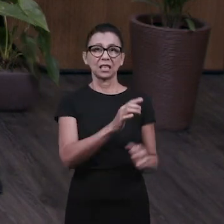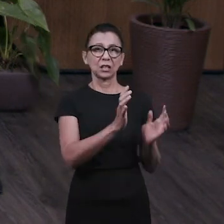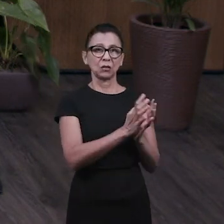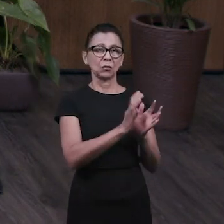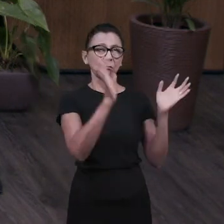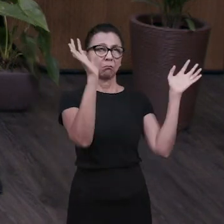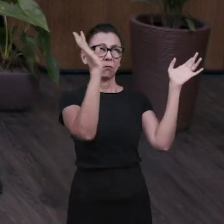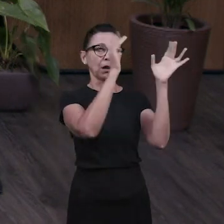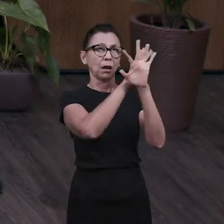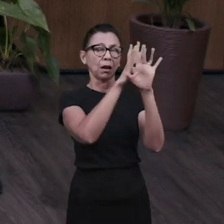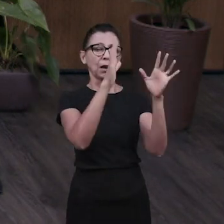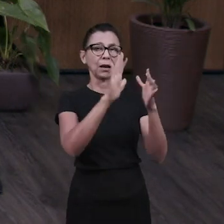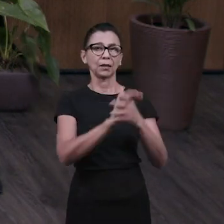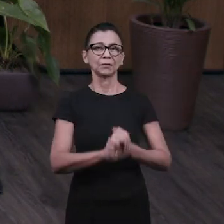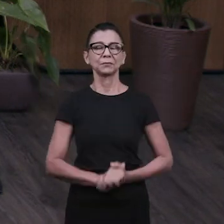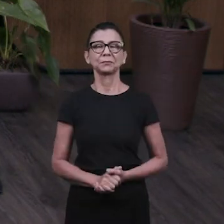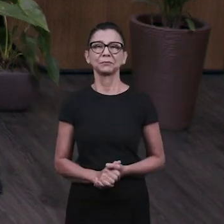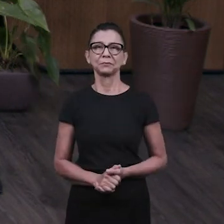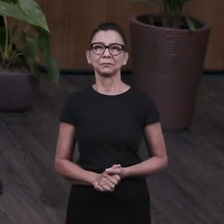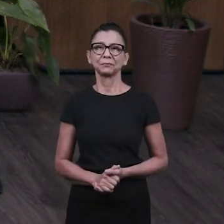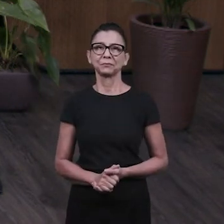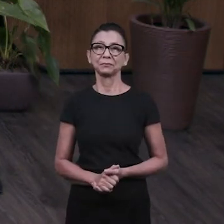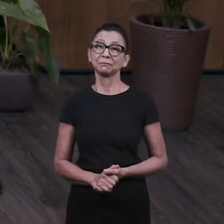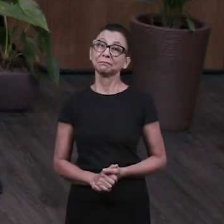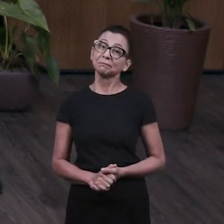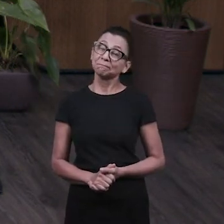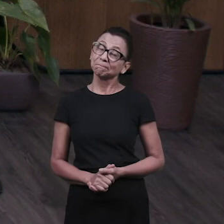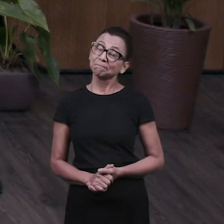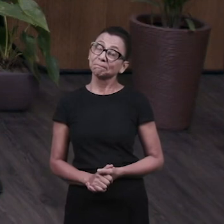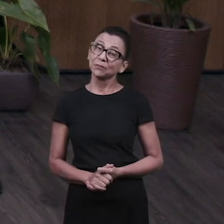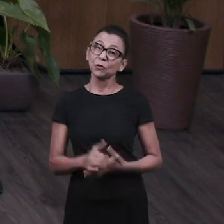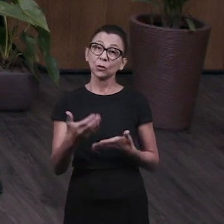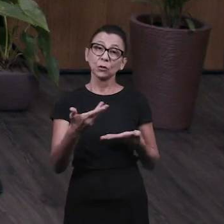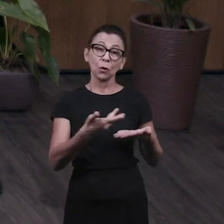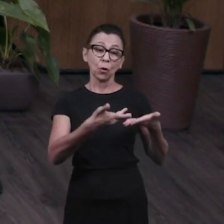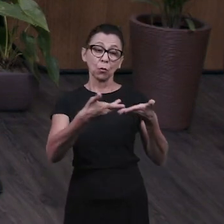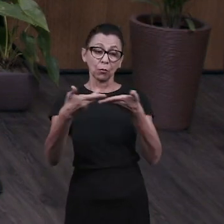appelées, mais elles n'ont pas